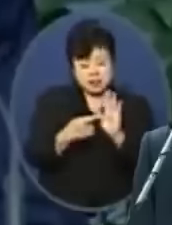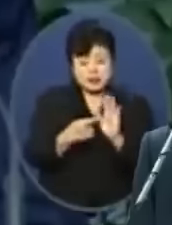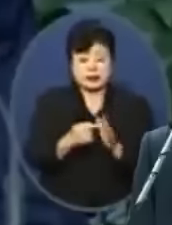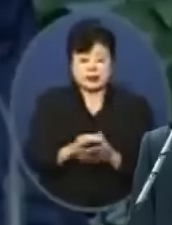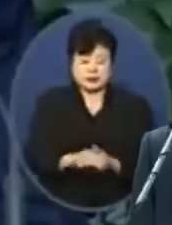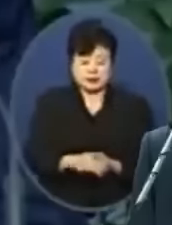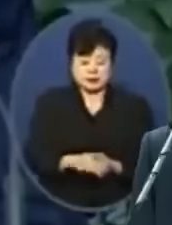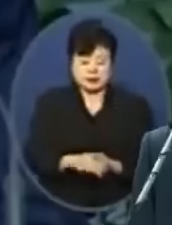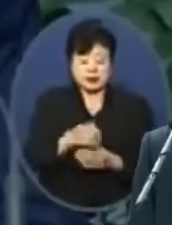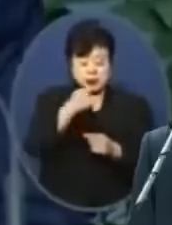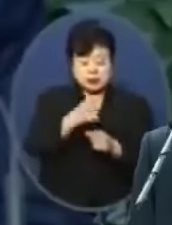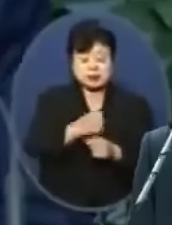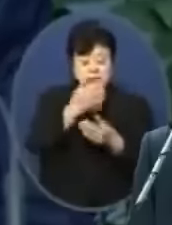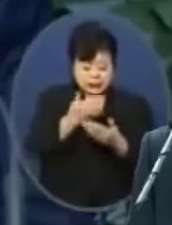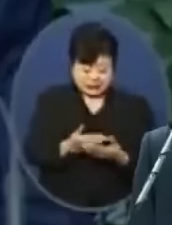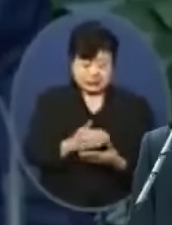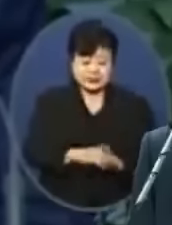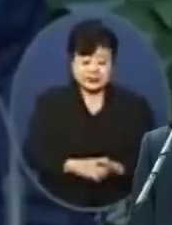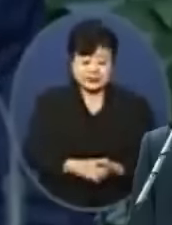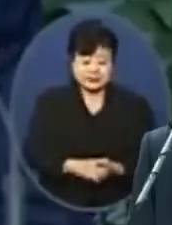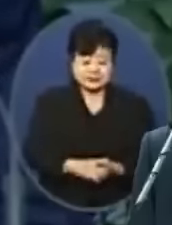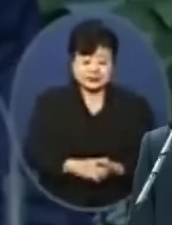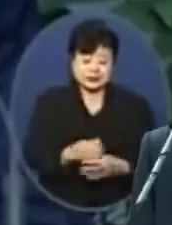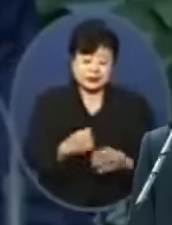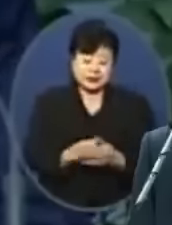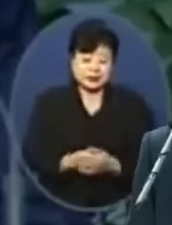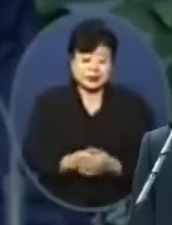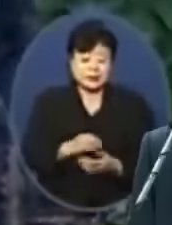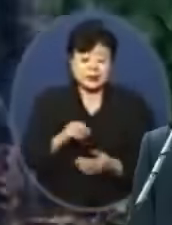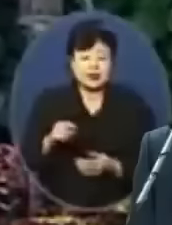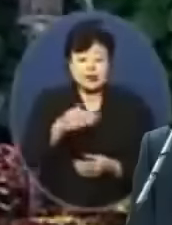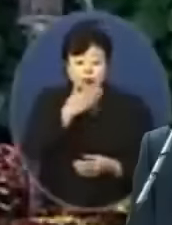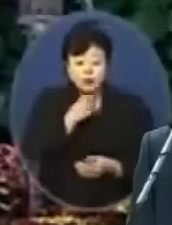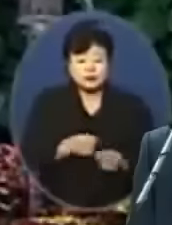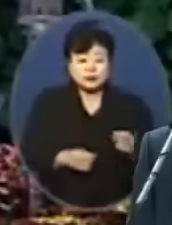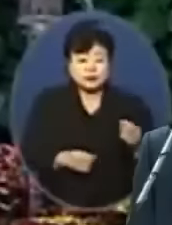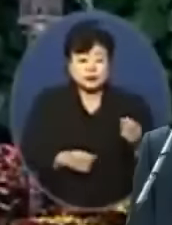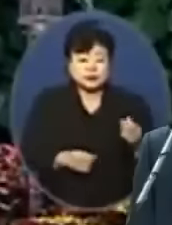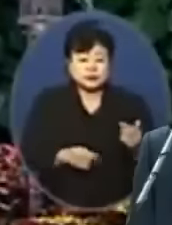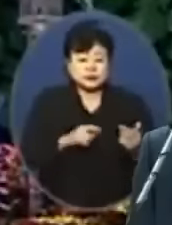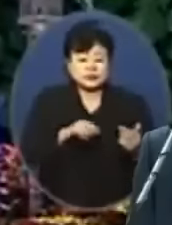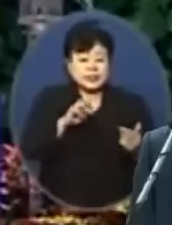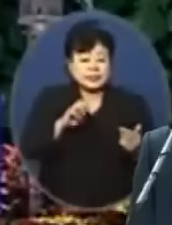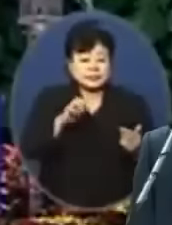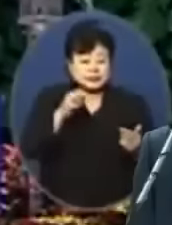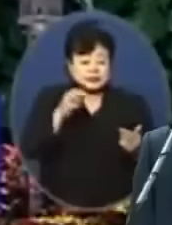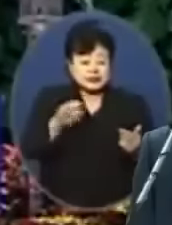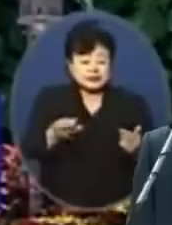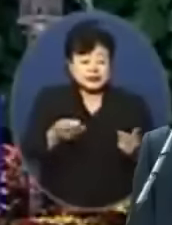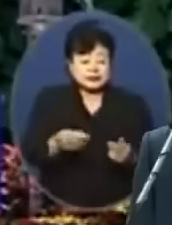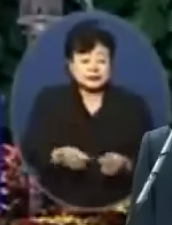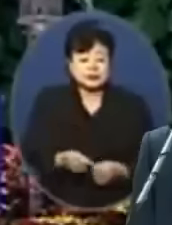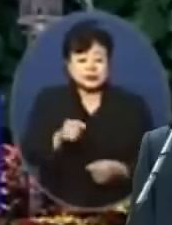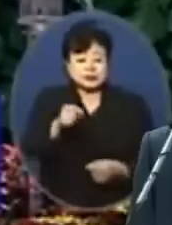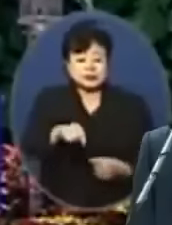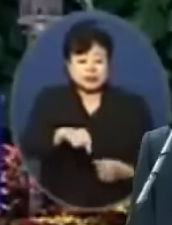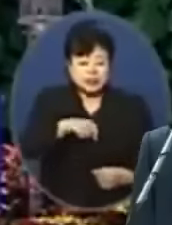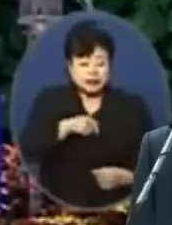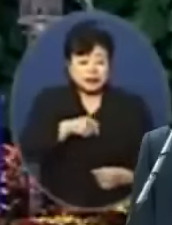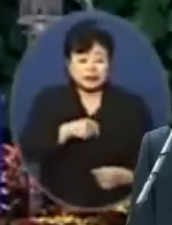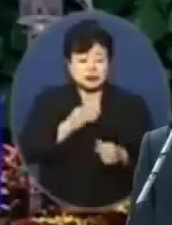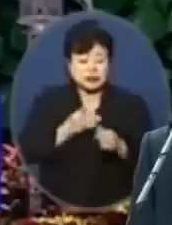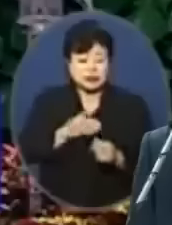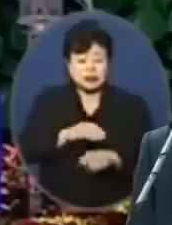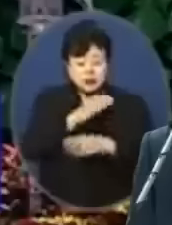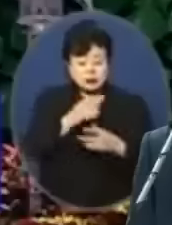위해서 지음을 받은 것입니다. 그러므로 마태복음 6장 33절에도 너희는 먼저 그의 나라와 그의 의를 구하라. 그리하면